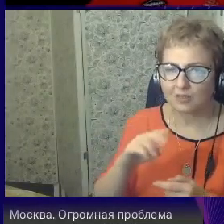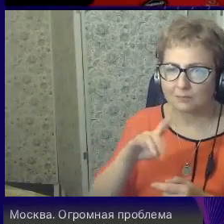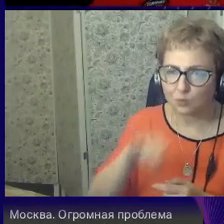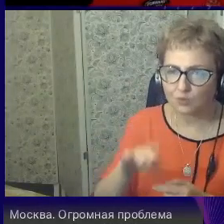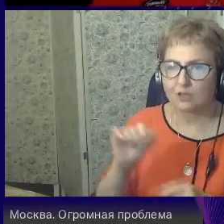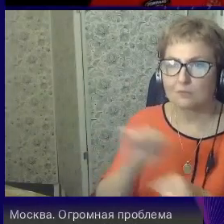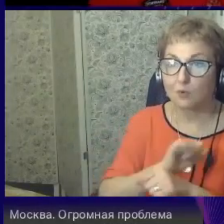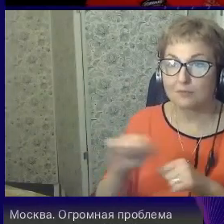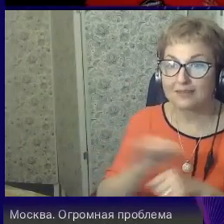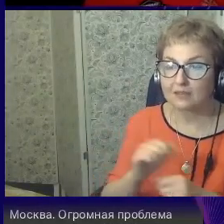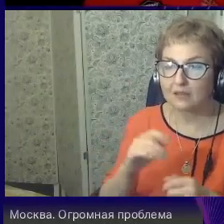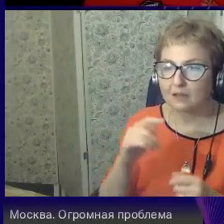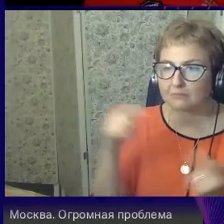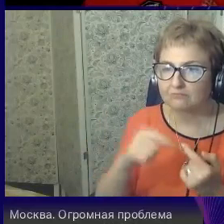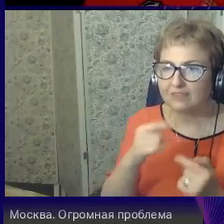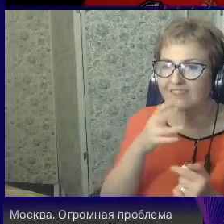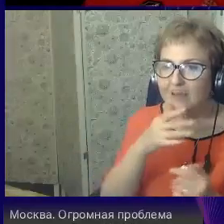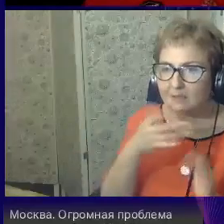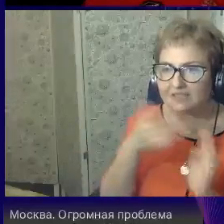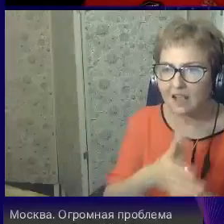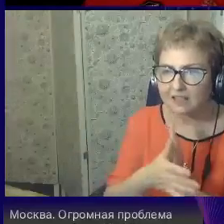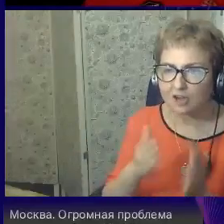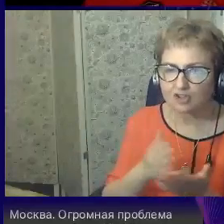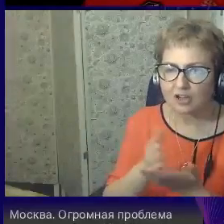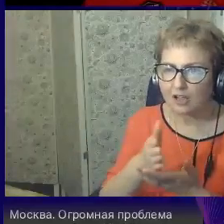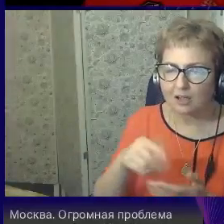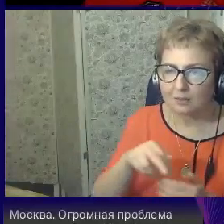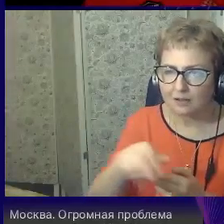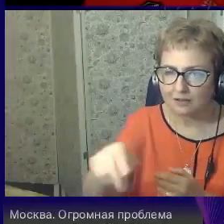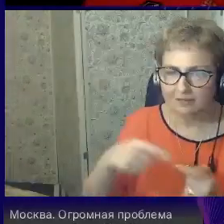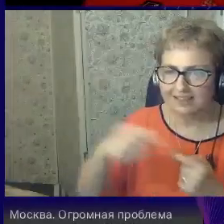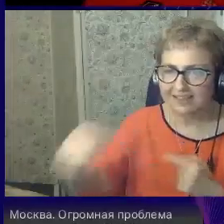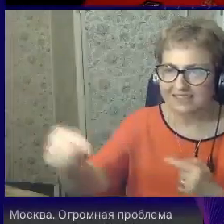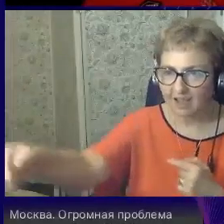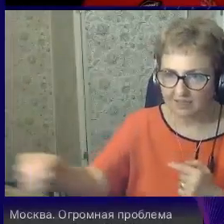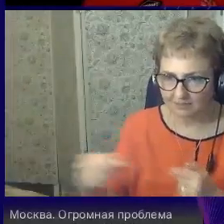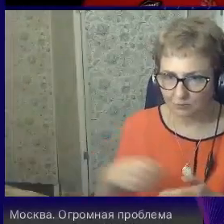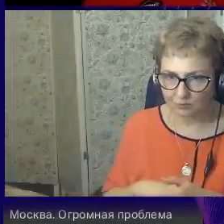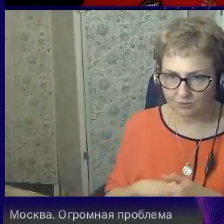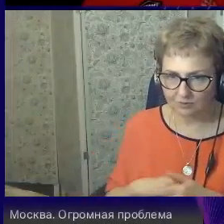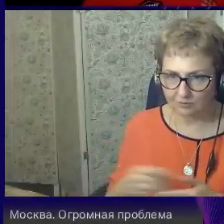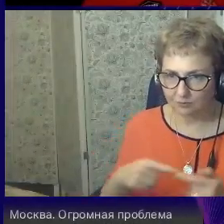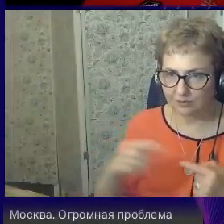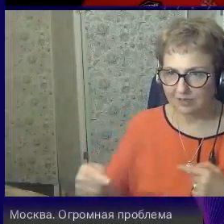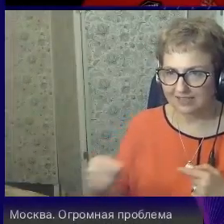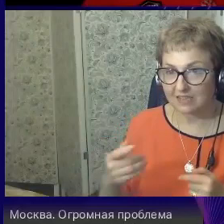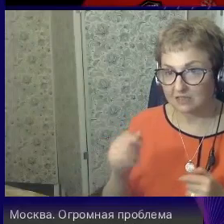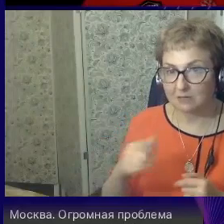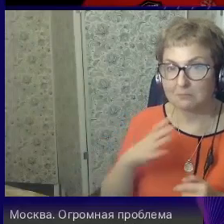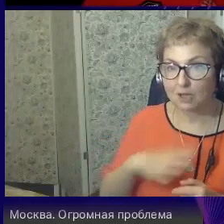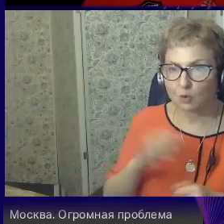по времени, затраченному на прохождение дистанции. Ну,